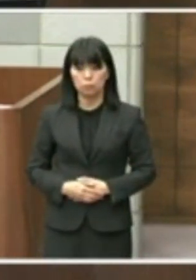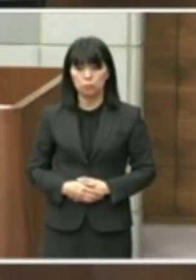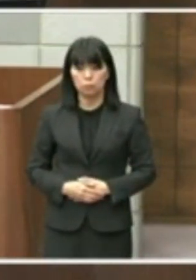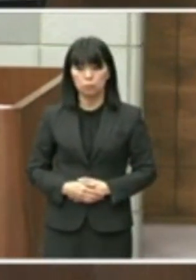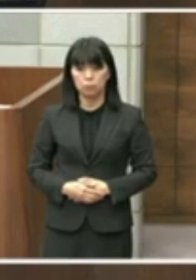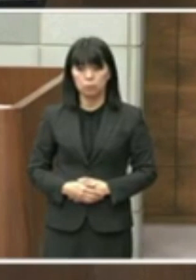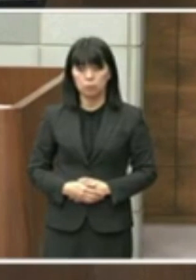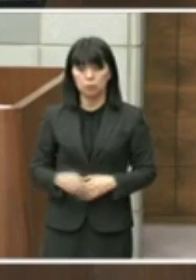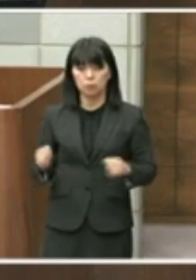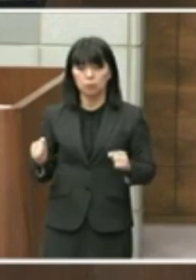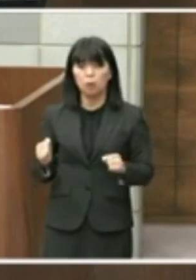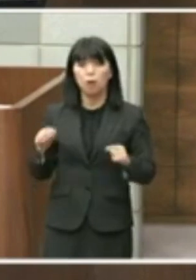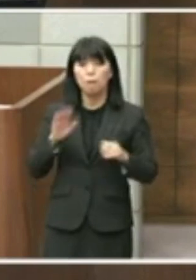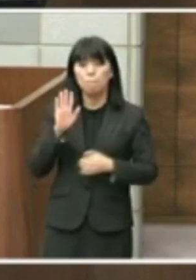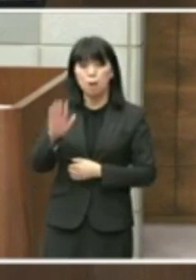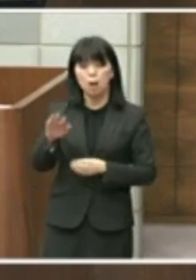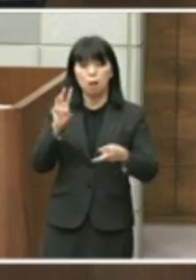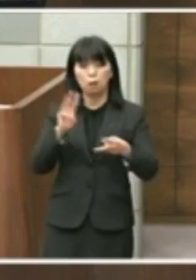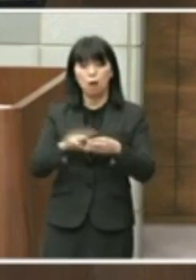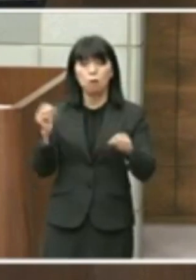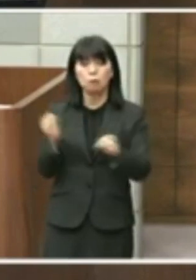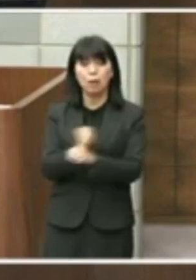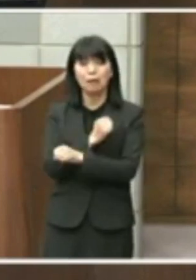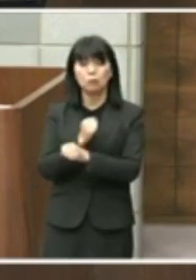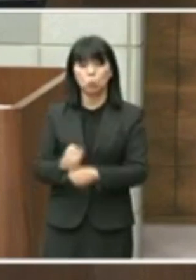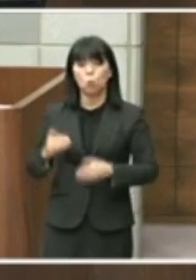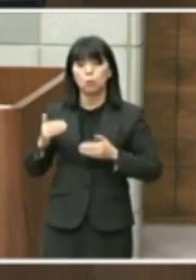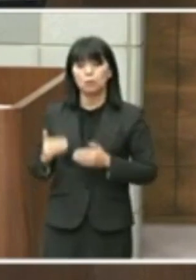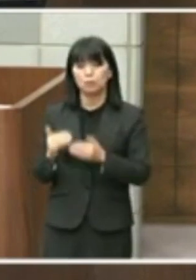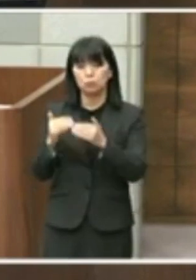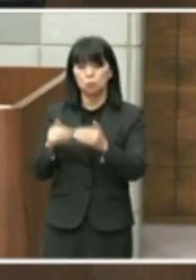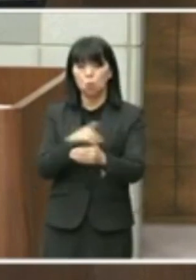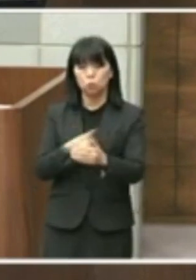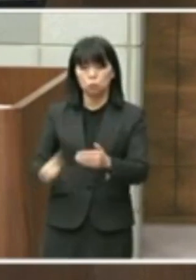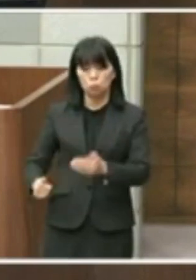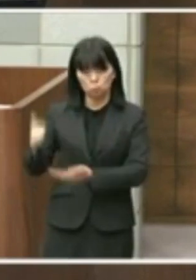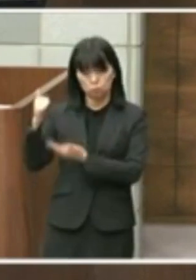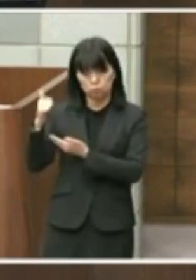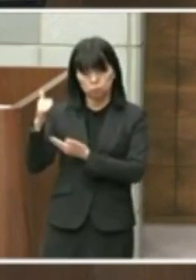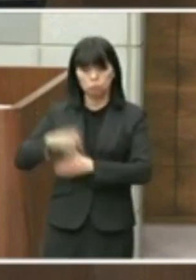産業振興部長。 前田産業振興部長。